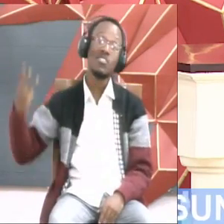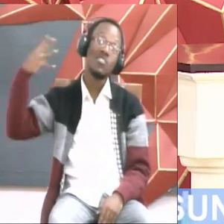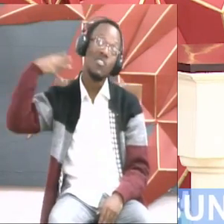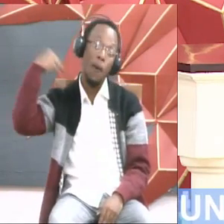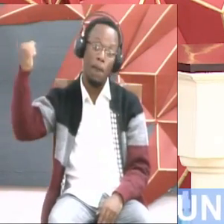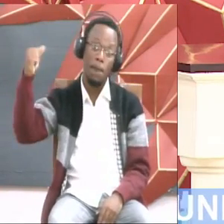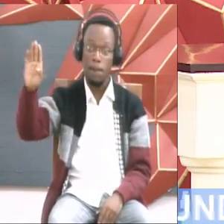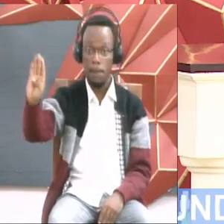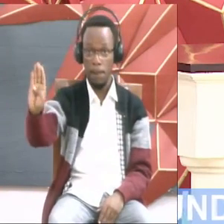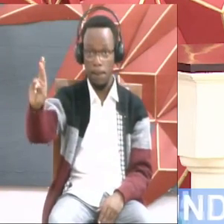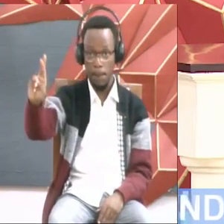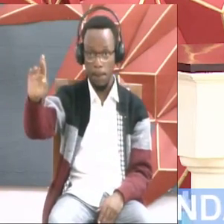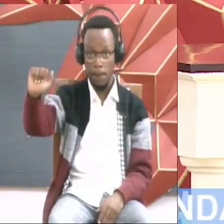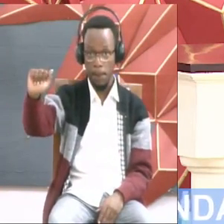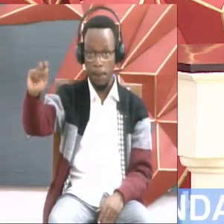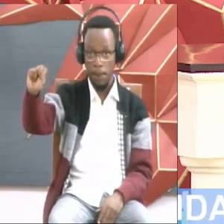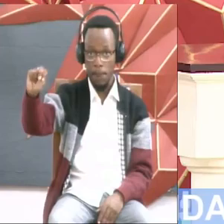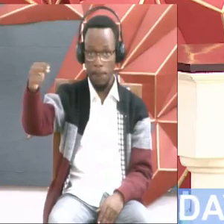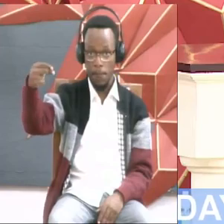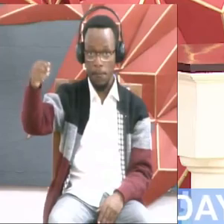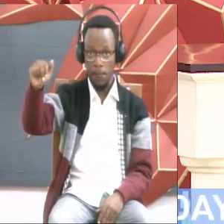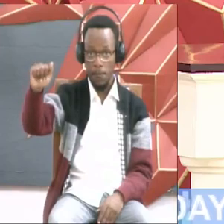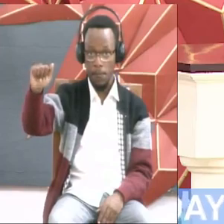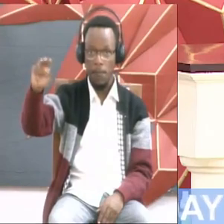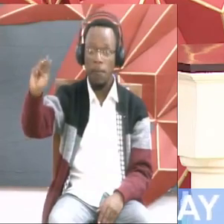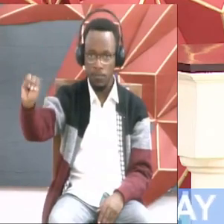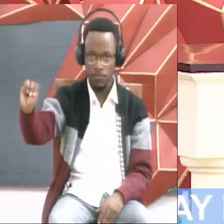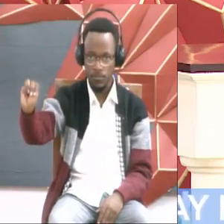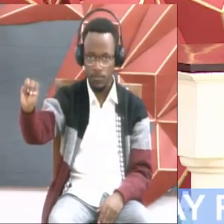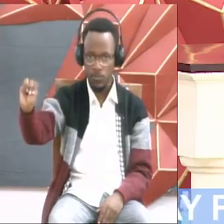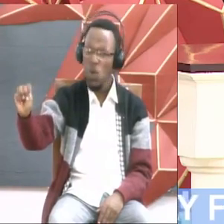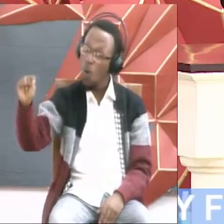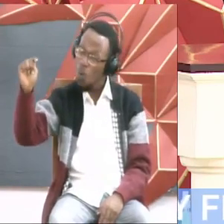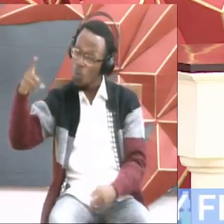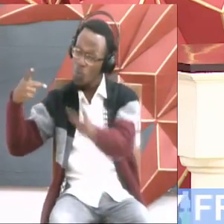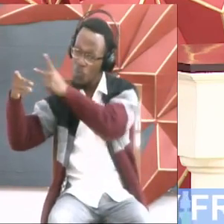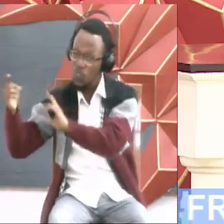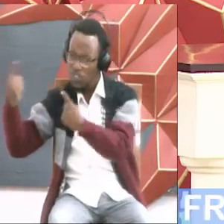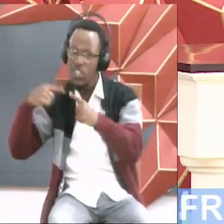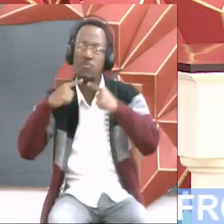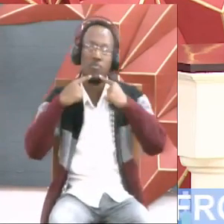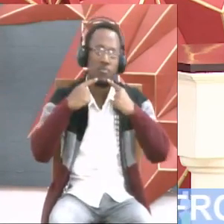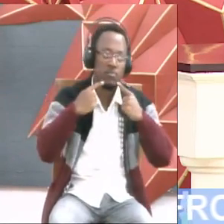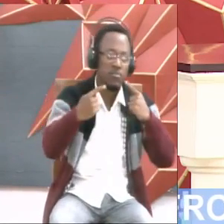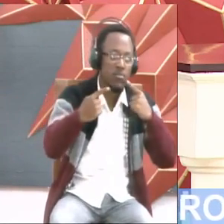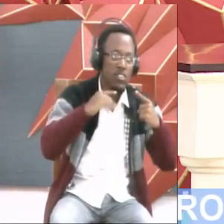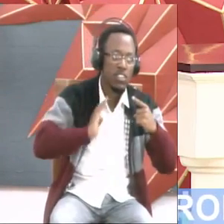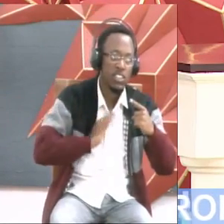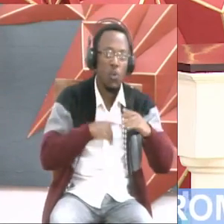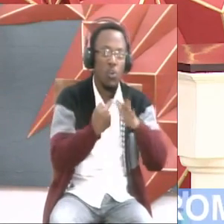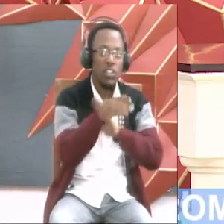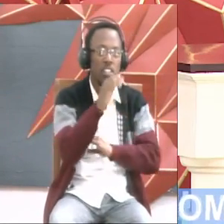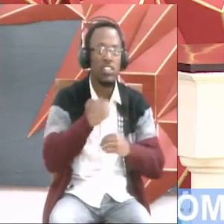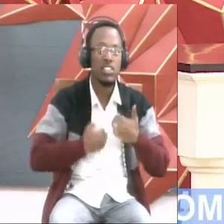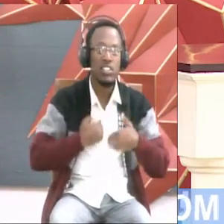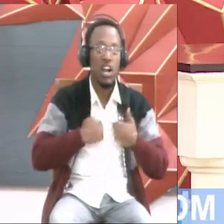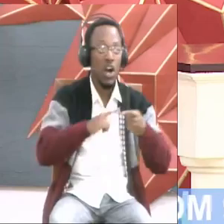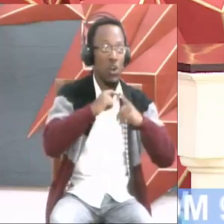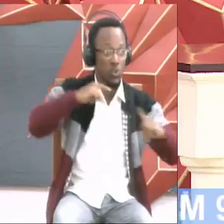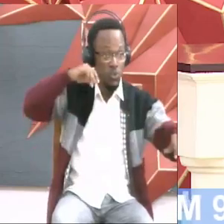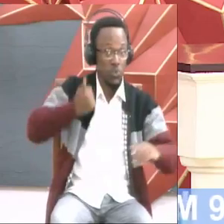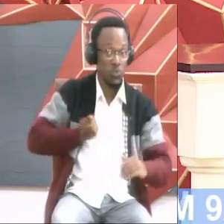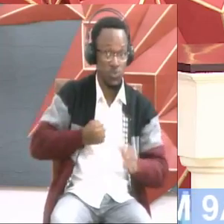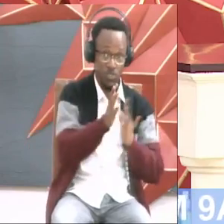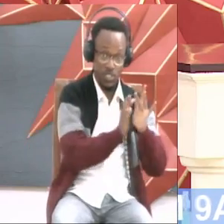Branham, il est venu en pensant les choses que Dieu avait préparées pour l'épouse dans le jour de son présent.